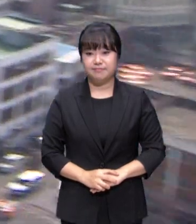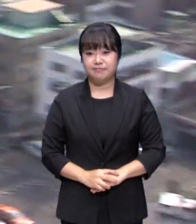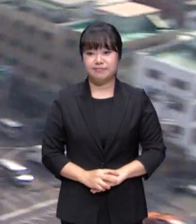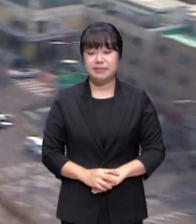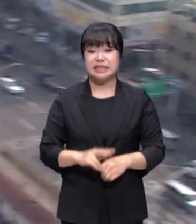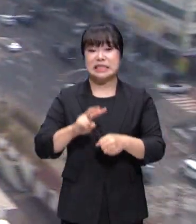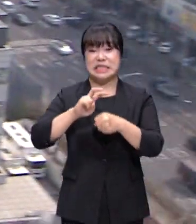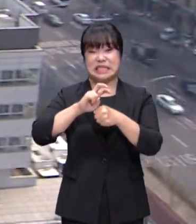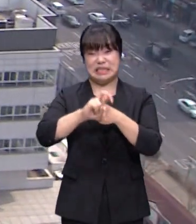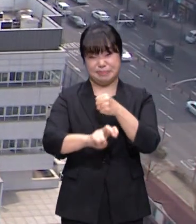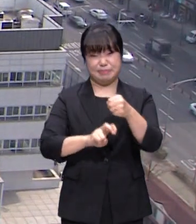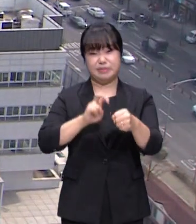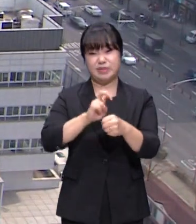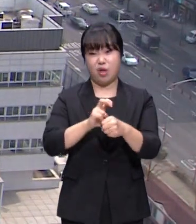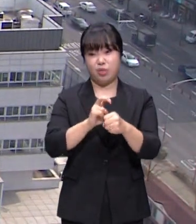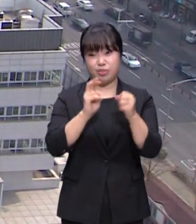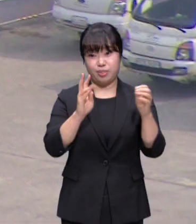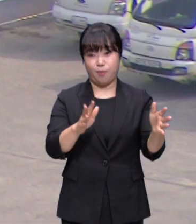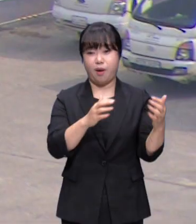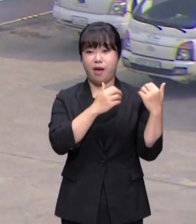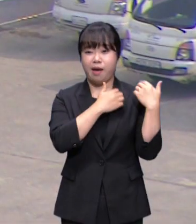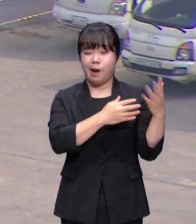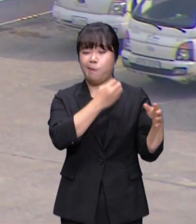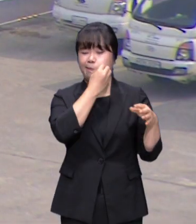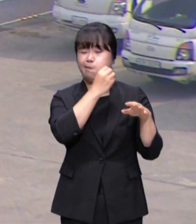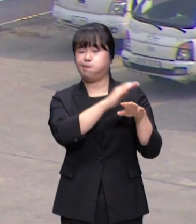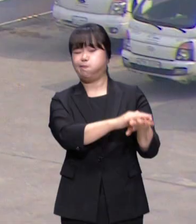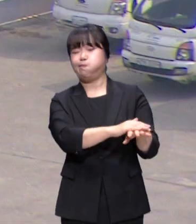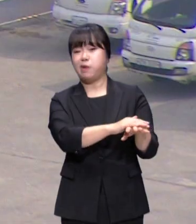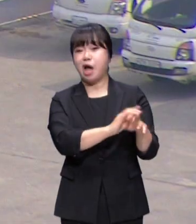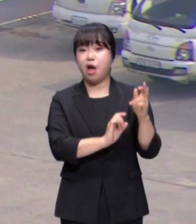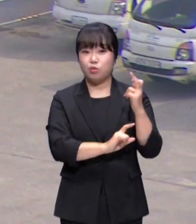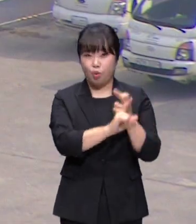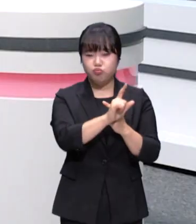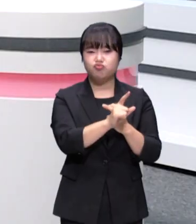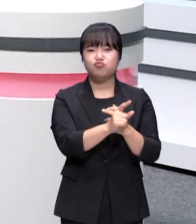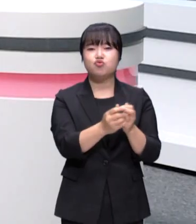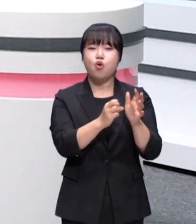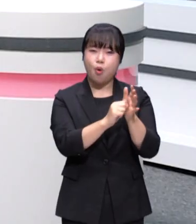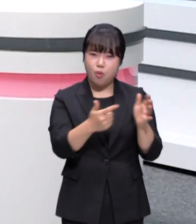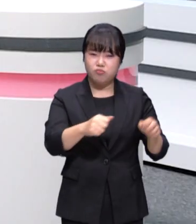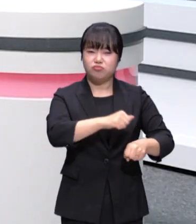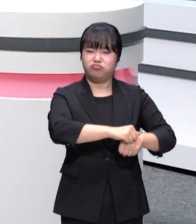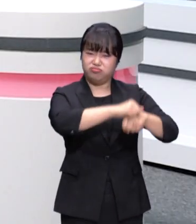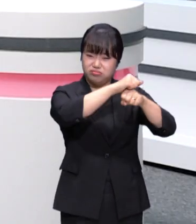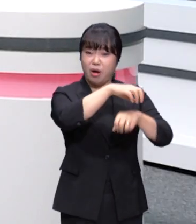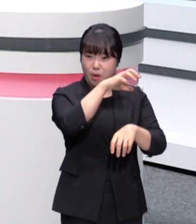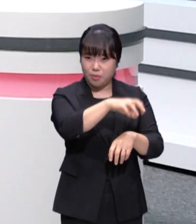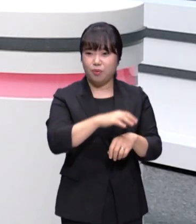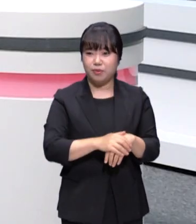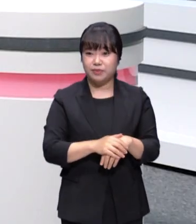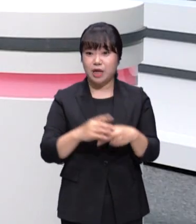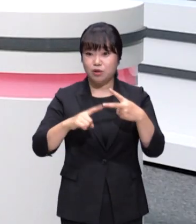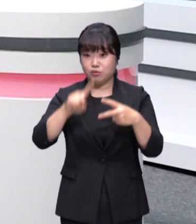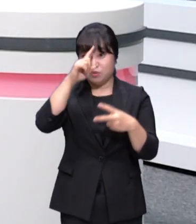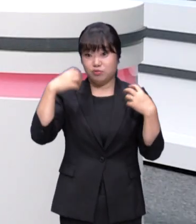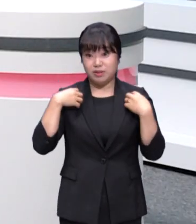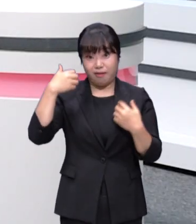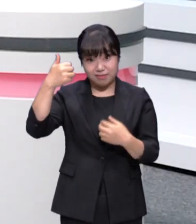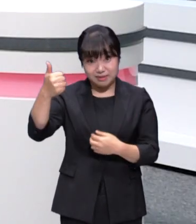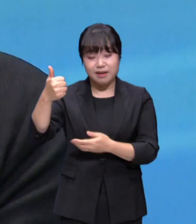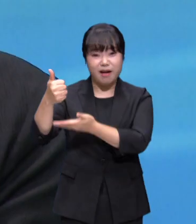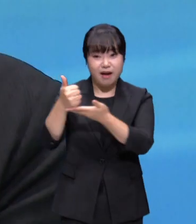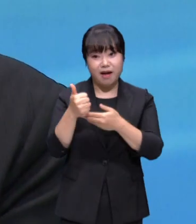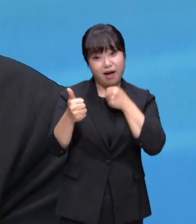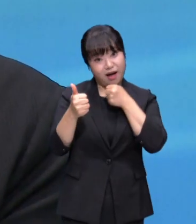20년 가까이 나대지로 방치된 장안동 동부 화물터미널 부지. 이필형 동대문구청장은 BTV 대담에